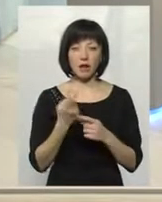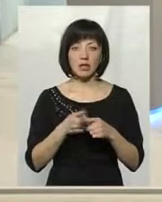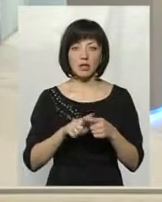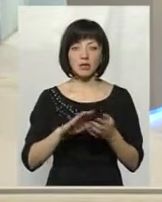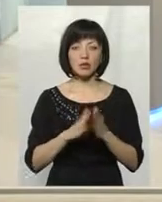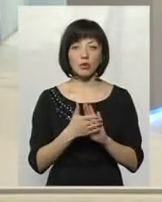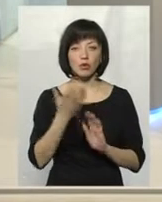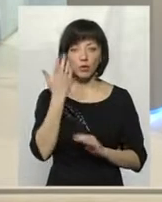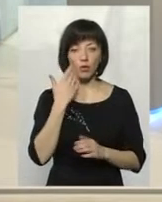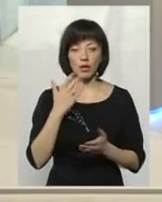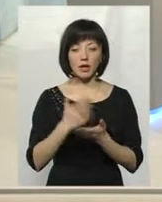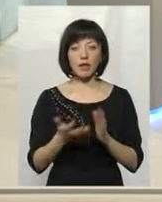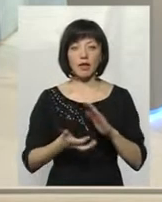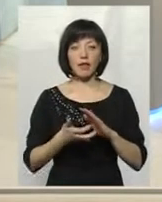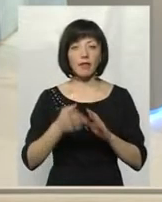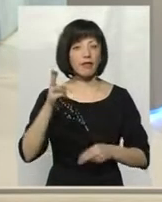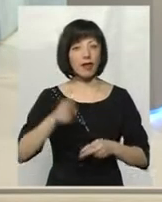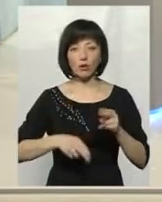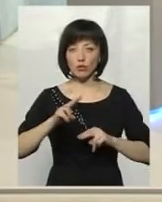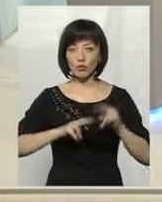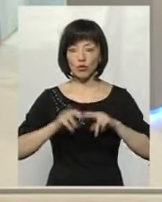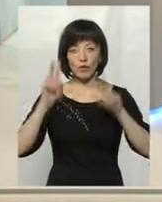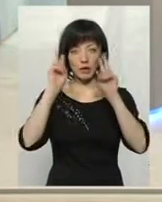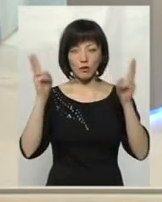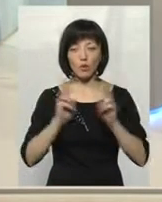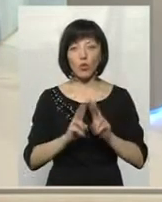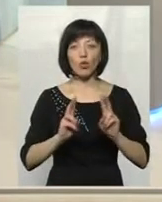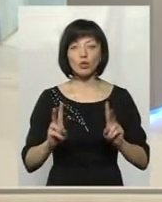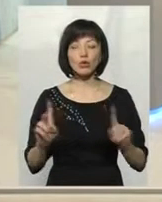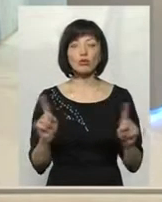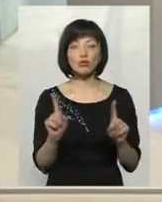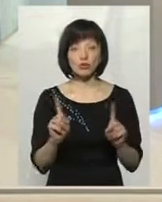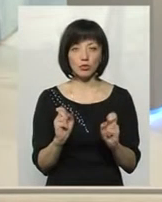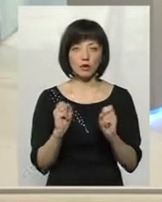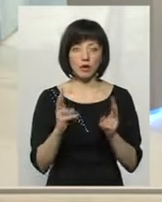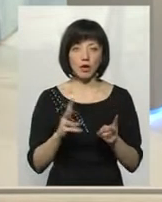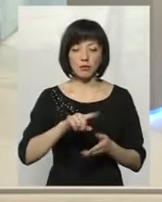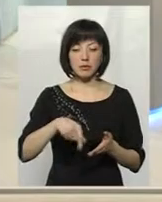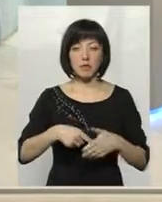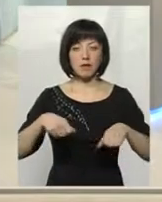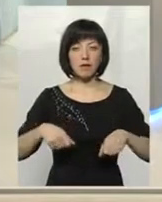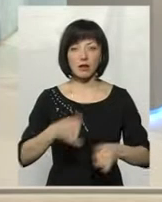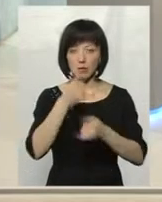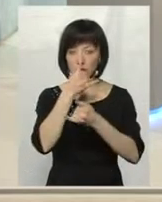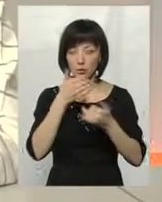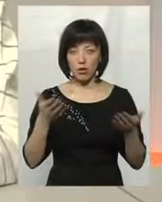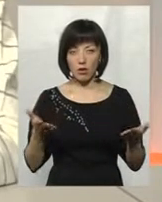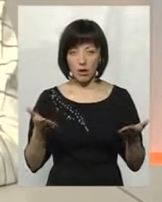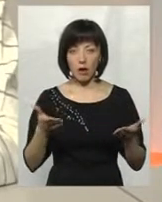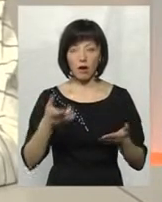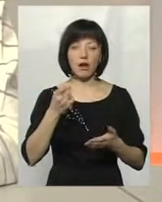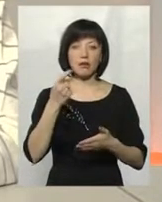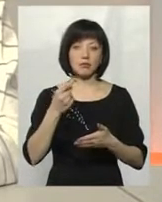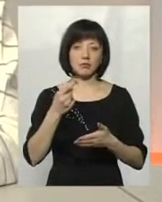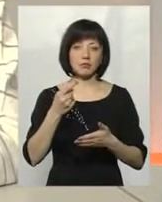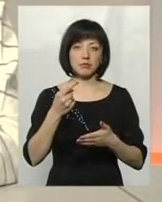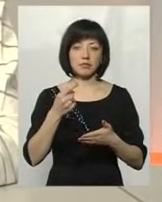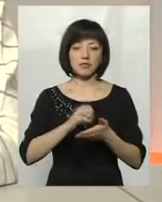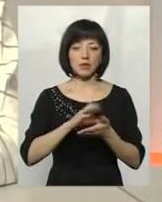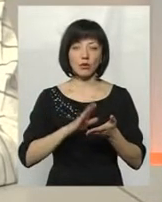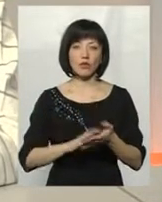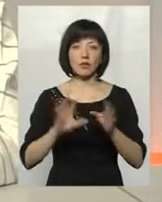ситуації, коли є недобудови і невідомо, хто там що і міська влада не могла, значить, в певний